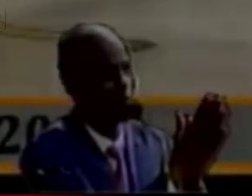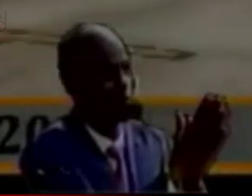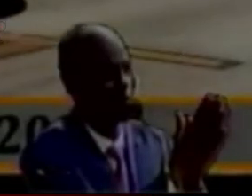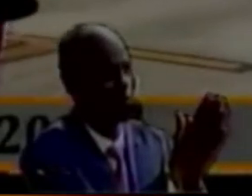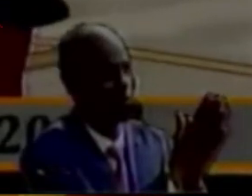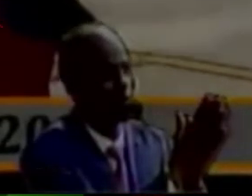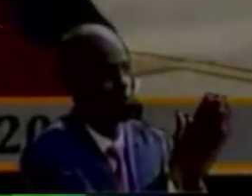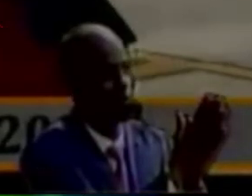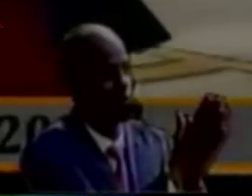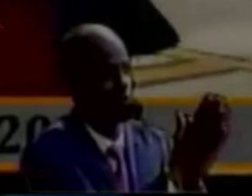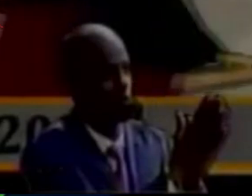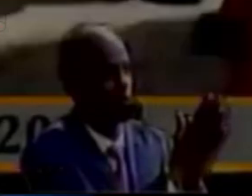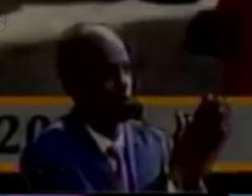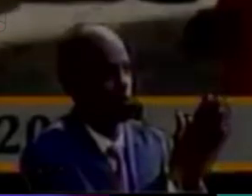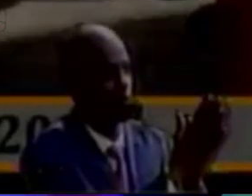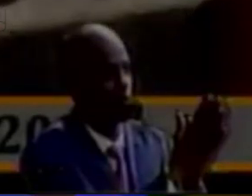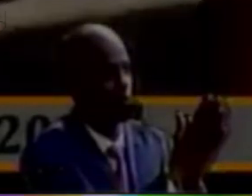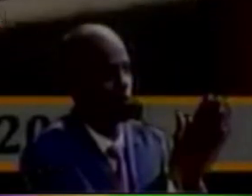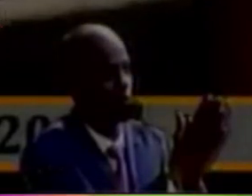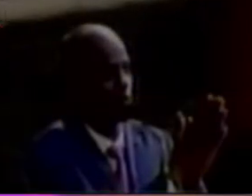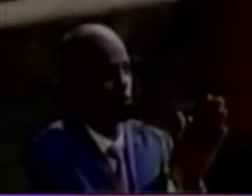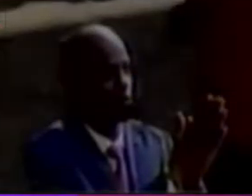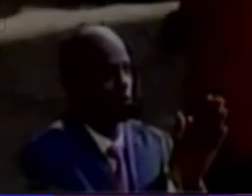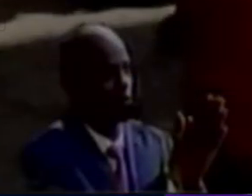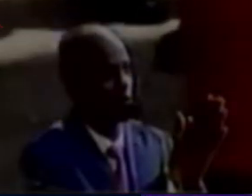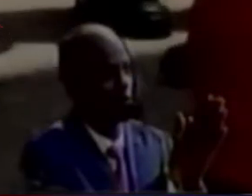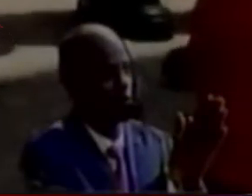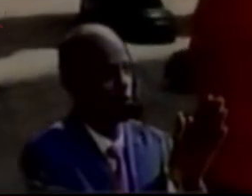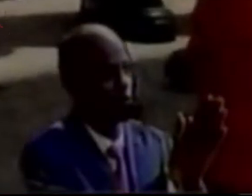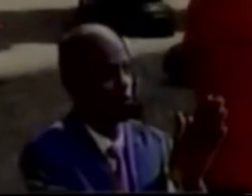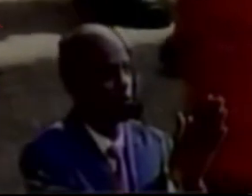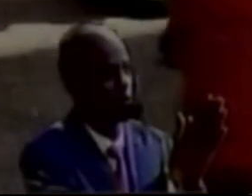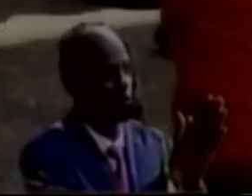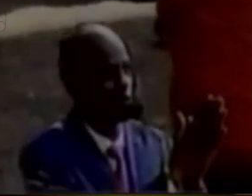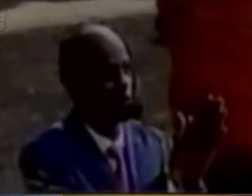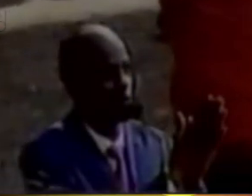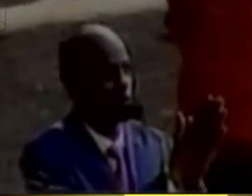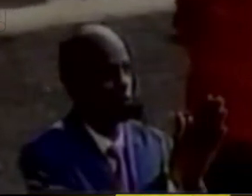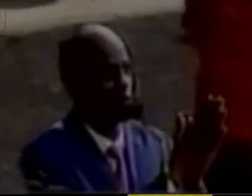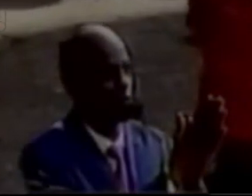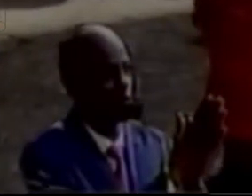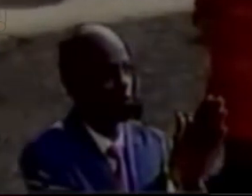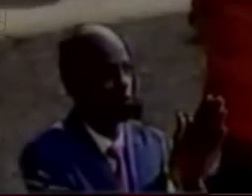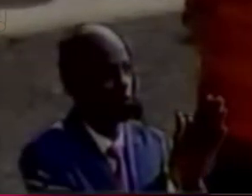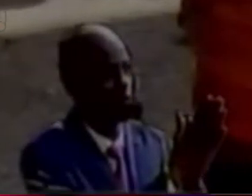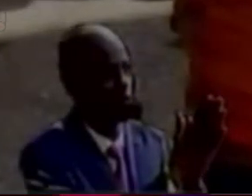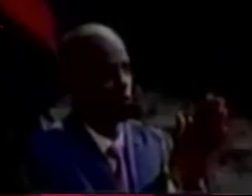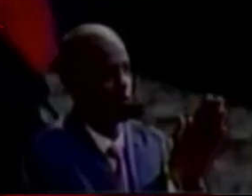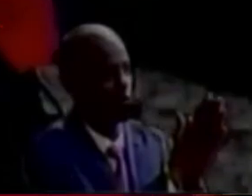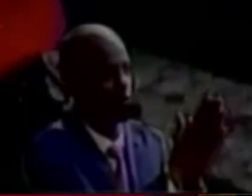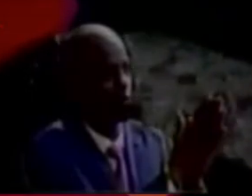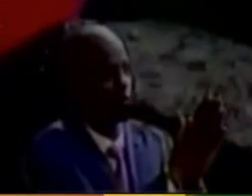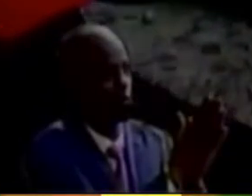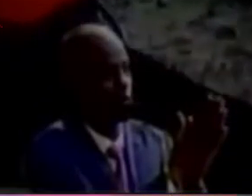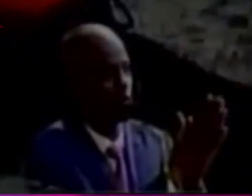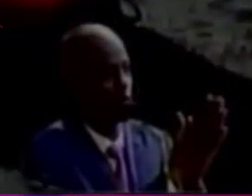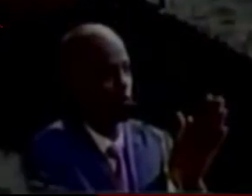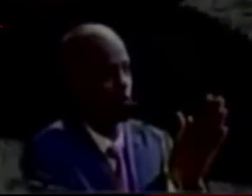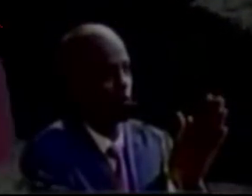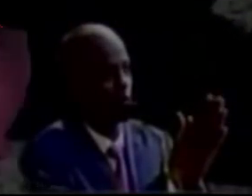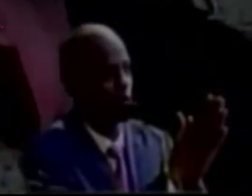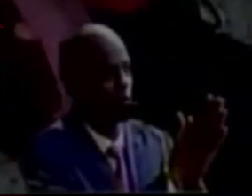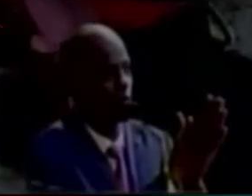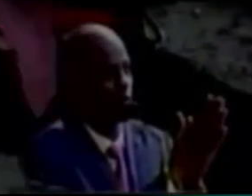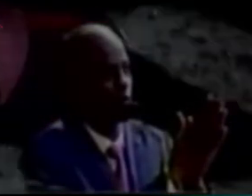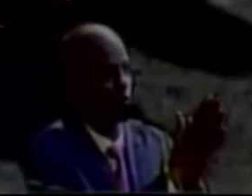tout ça, vous allez chercher monde qui est en difficulté, genre de bail. Vous êtes ici pour combien de temps?